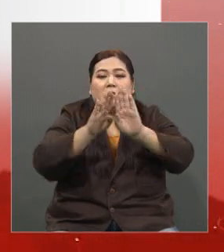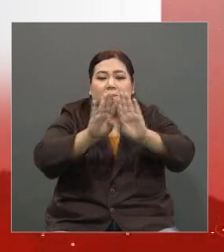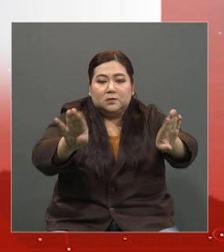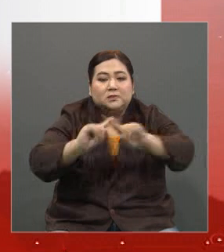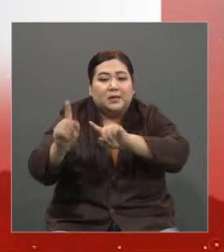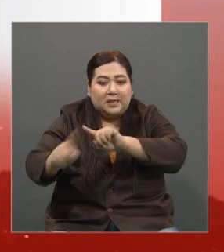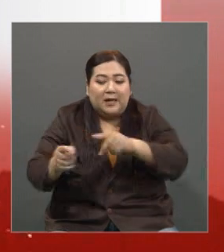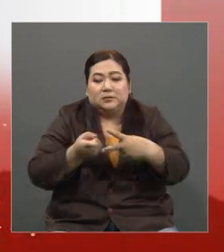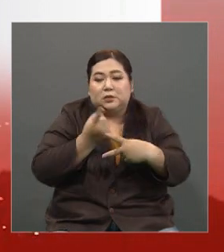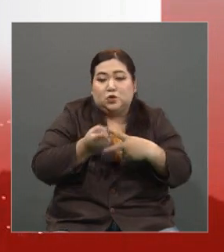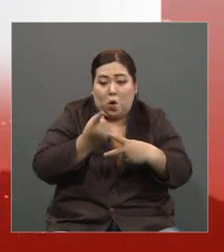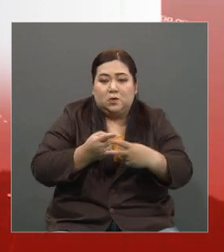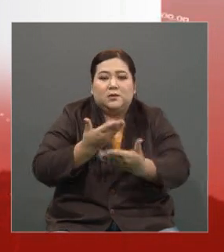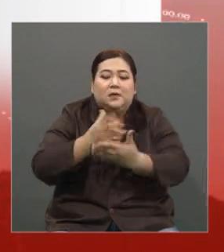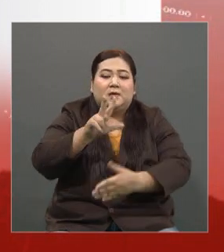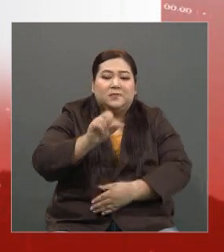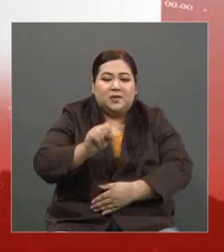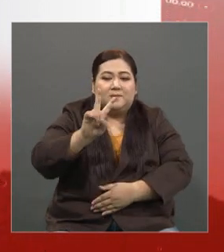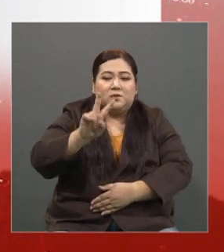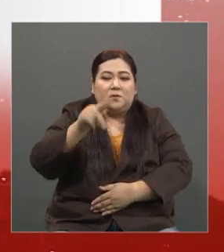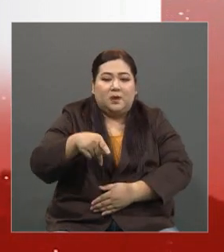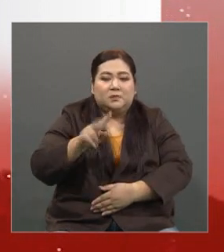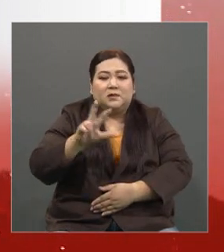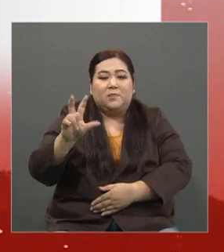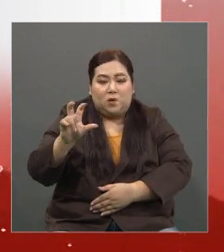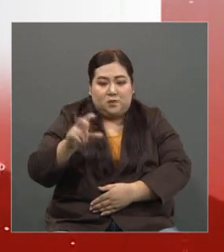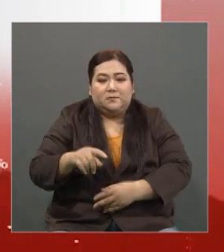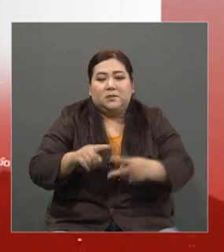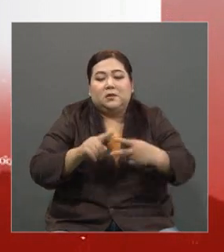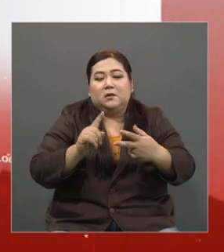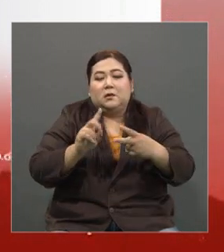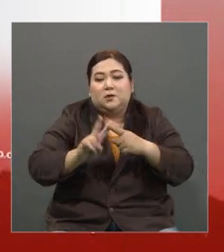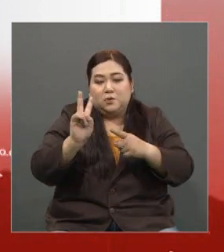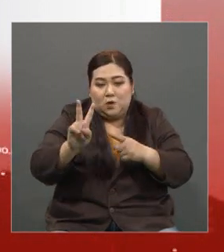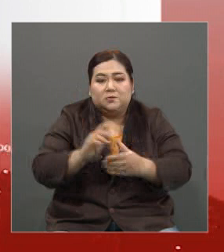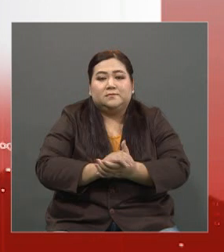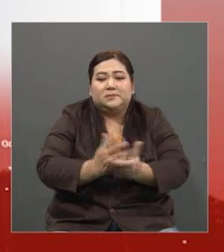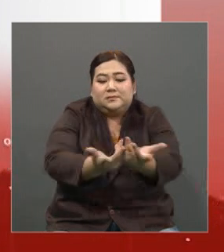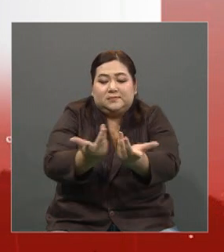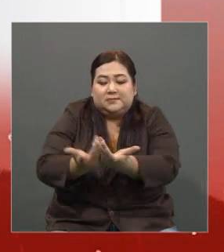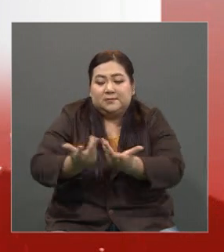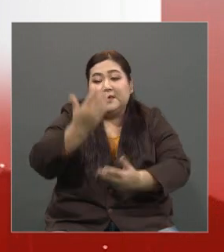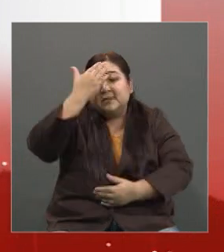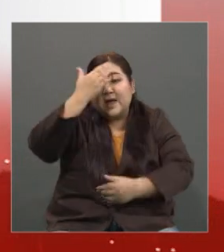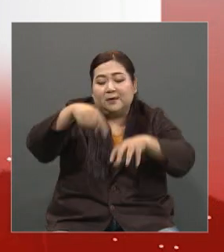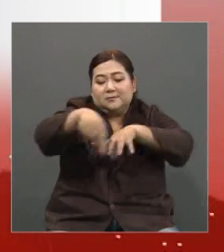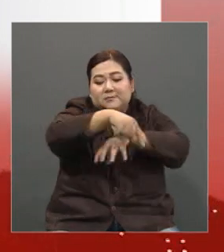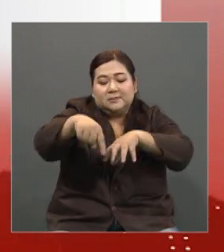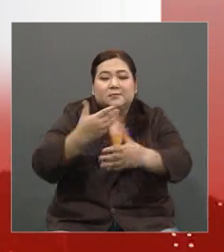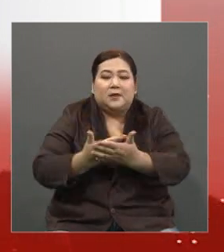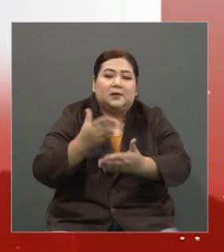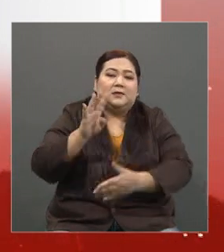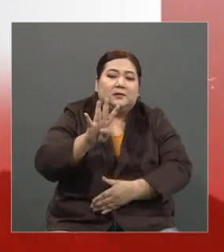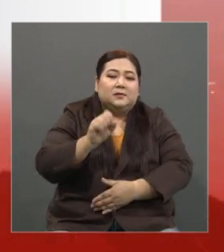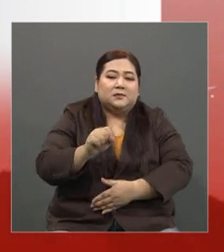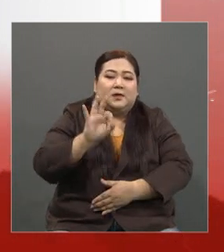าอันนี้ วงเงิน 3,23, บาทจ้างปรับปงสนามยาบริเวณหนาตกไยคู่ฟ้า วงเงิน 4,98,